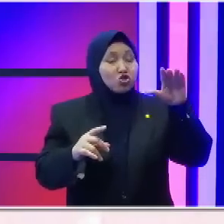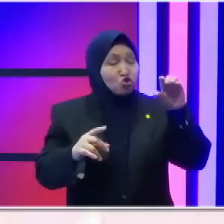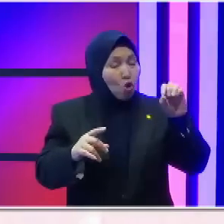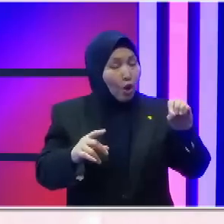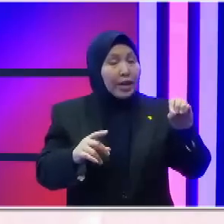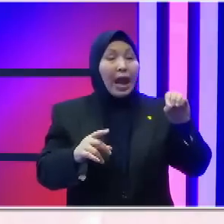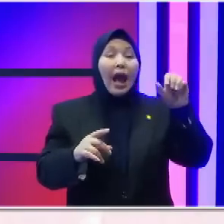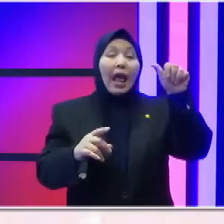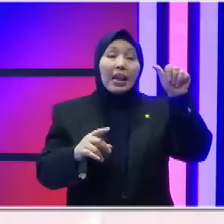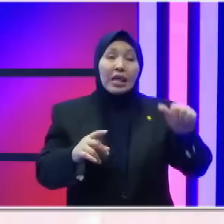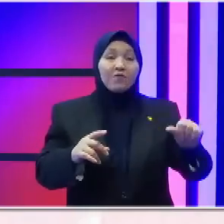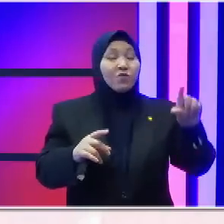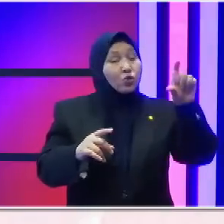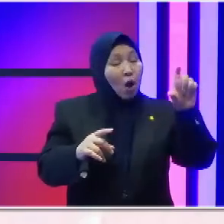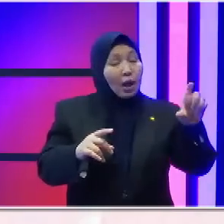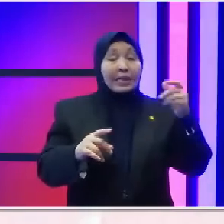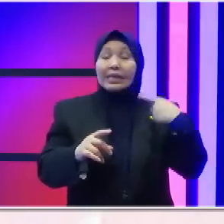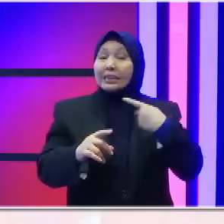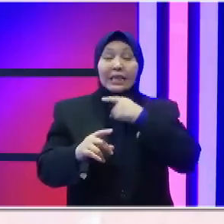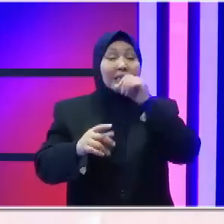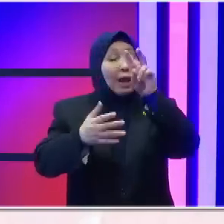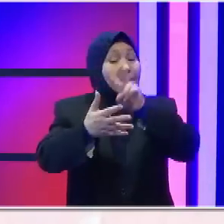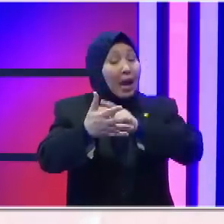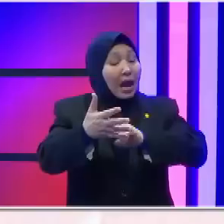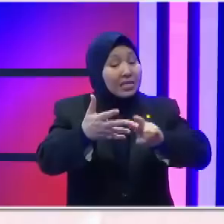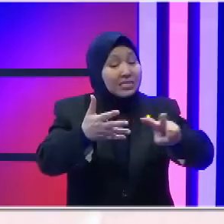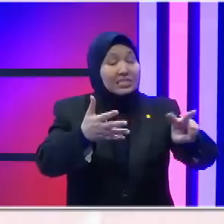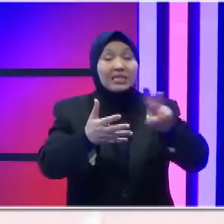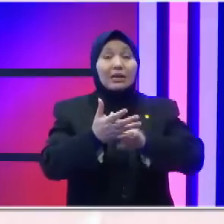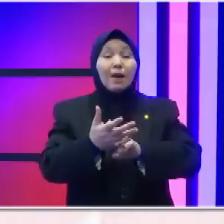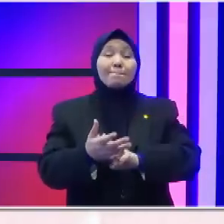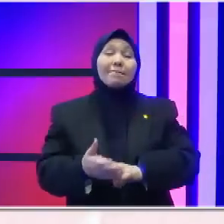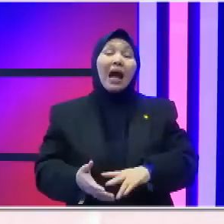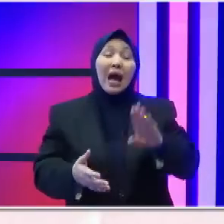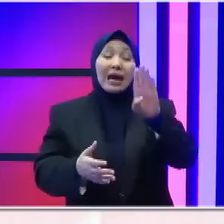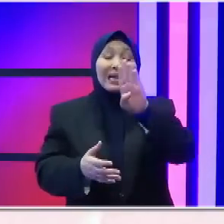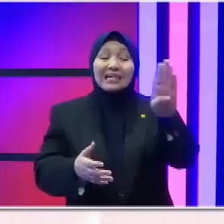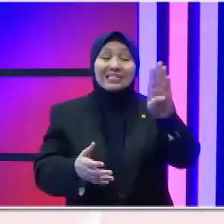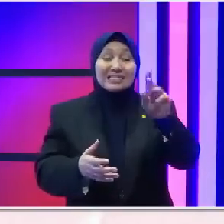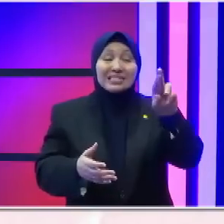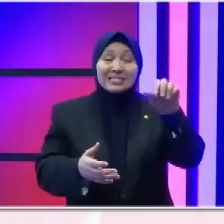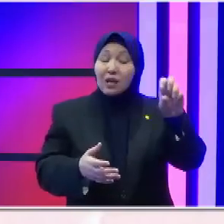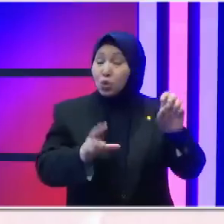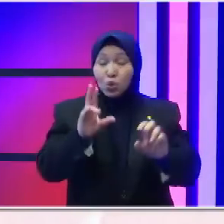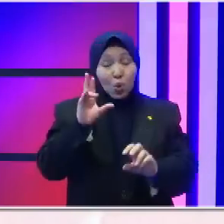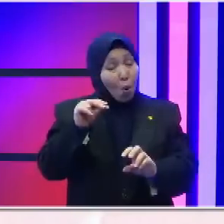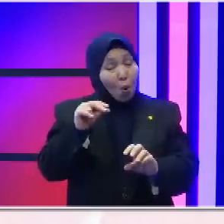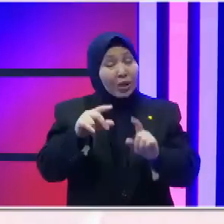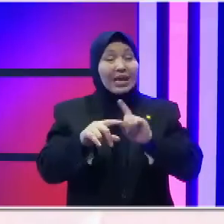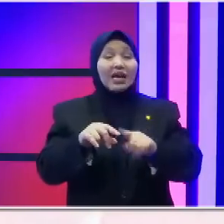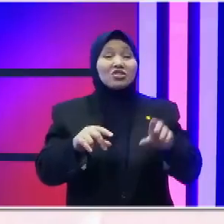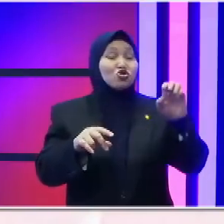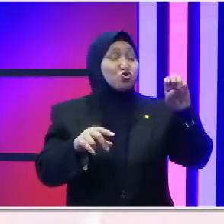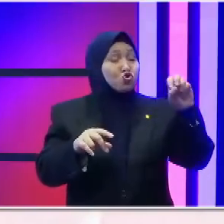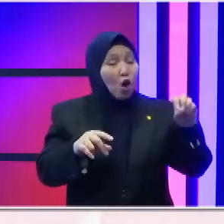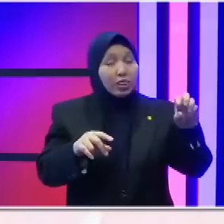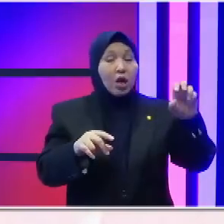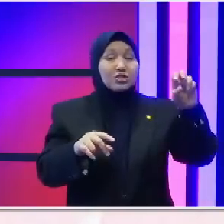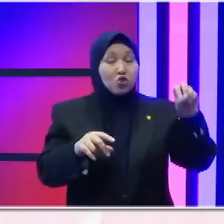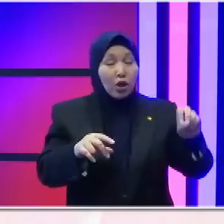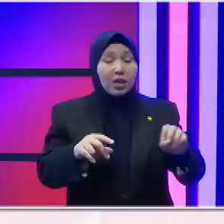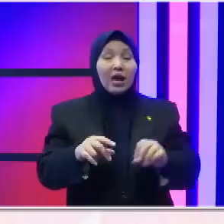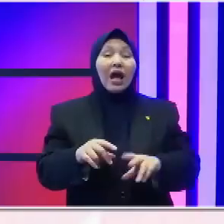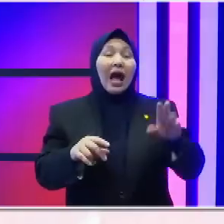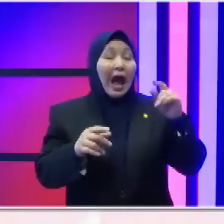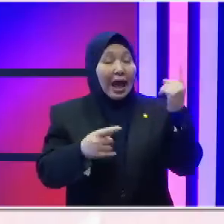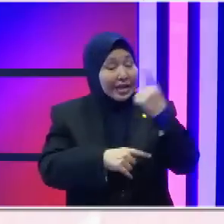dal. Sebab kita tak baca barisnya, kita baca nama huruf tersebut. So kita sebut daripada kecil, Sad, Sad. Hari ini kita baca